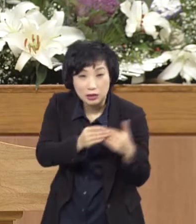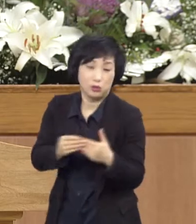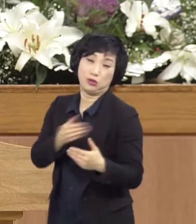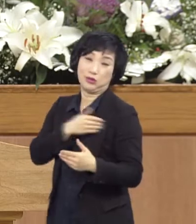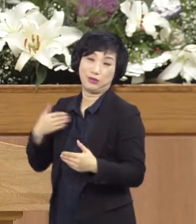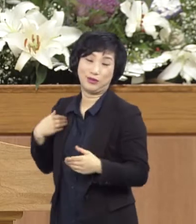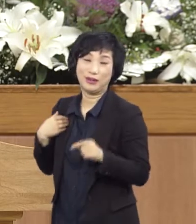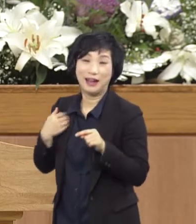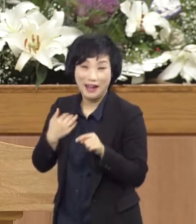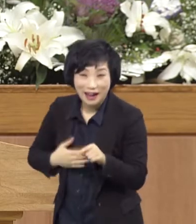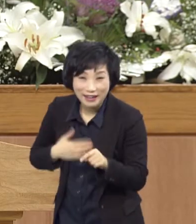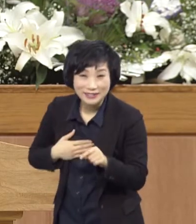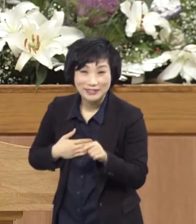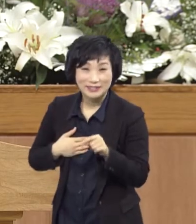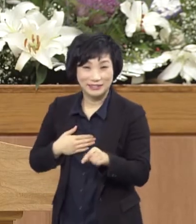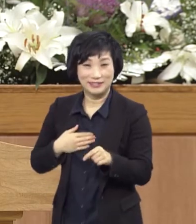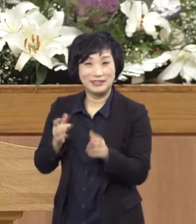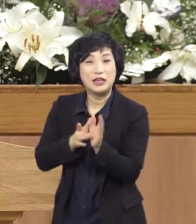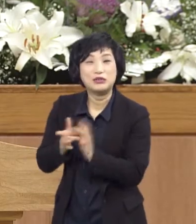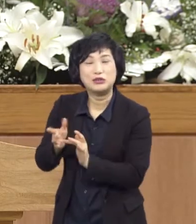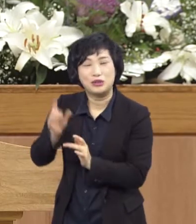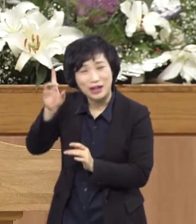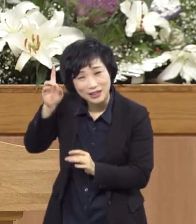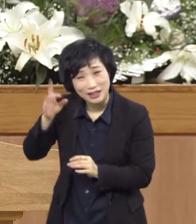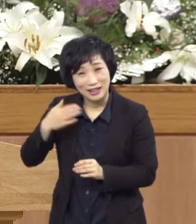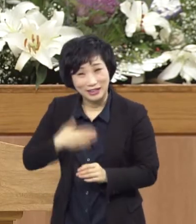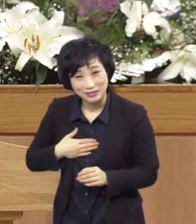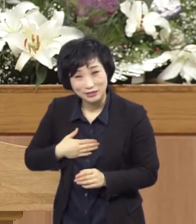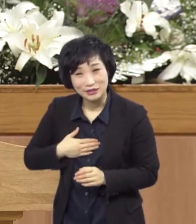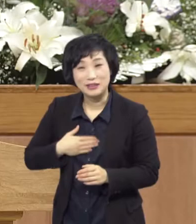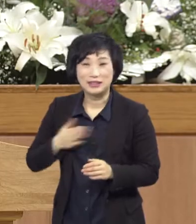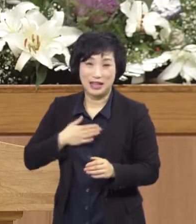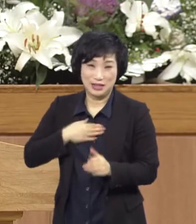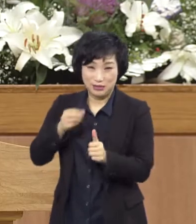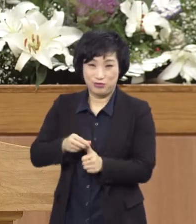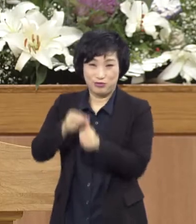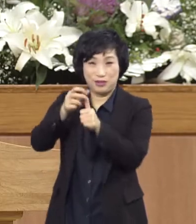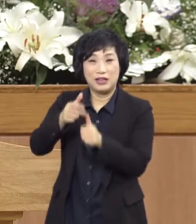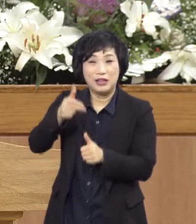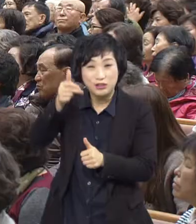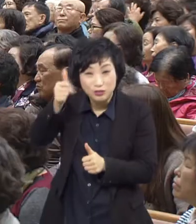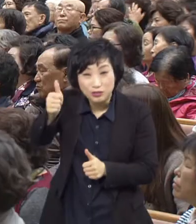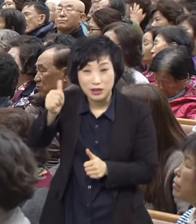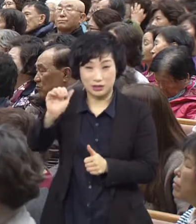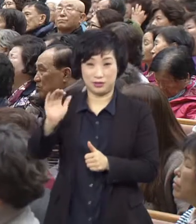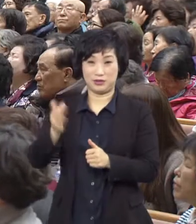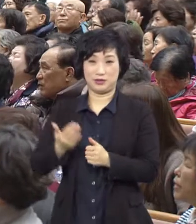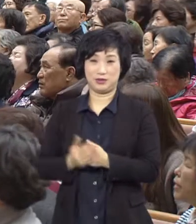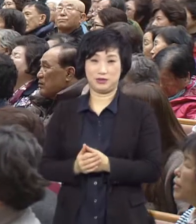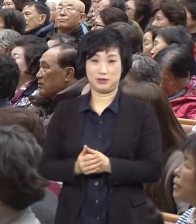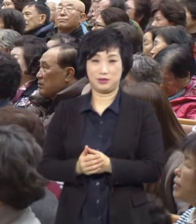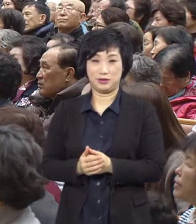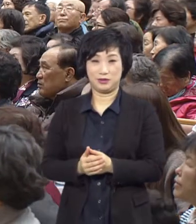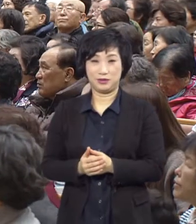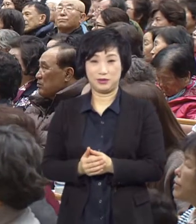인도할 줄 아시는 예수만이 나의 구원의 인도자시다.